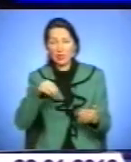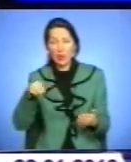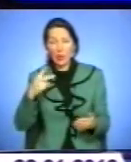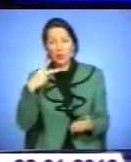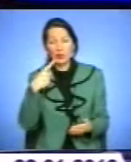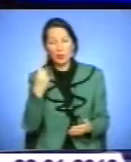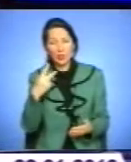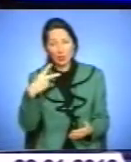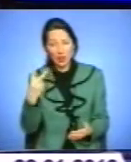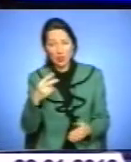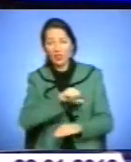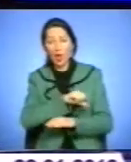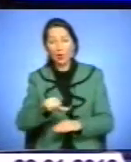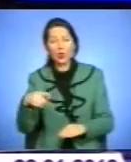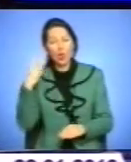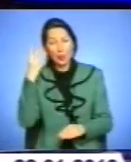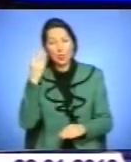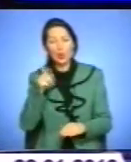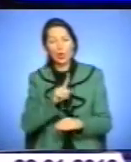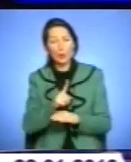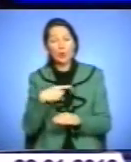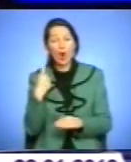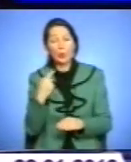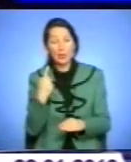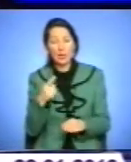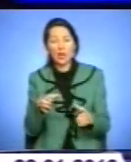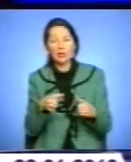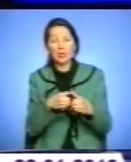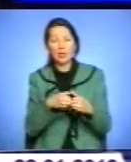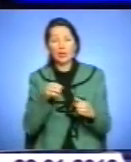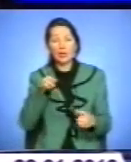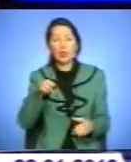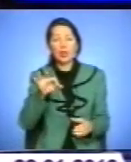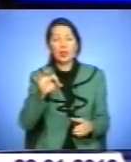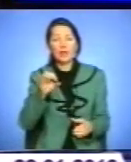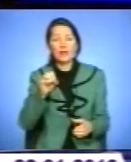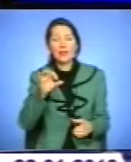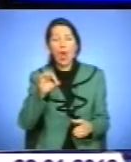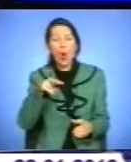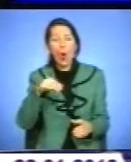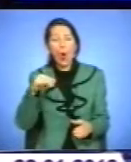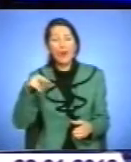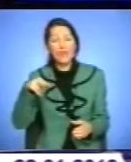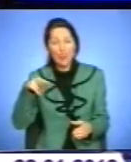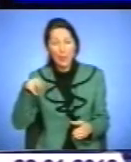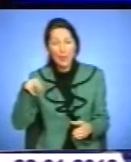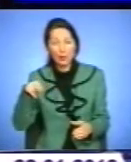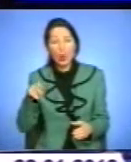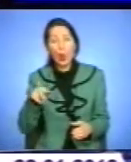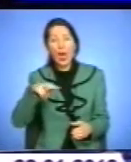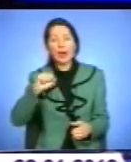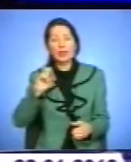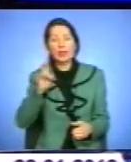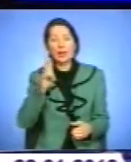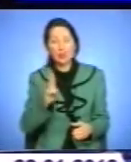кордоні Хмельницької та Тернопільської областей делегації Теофіпільського та Лановецького районів обмінялися привітаннями